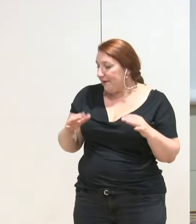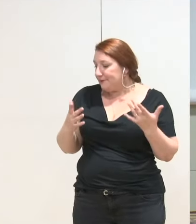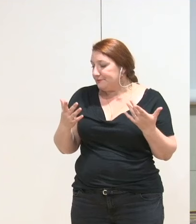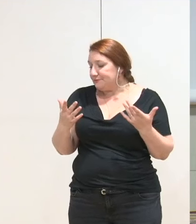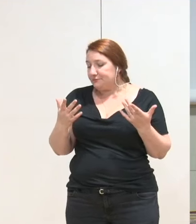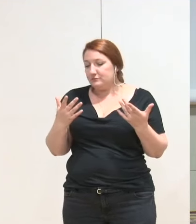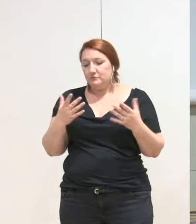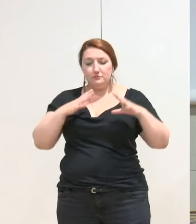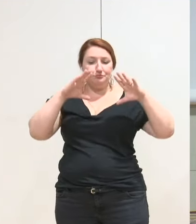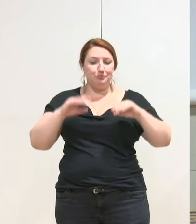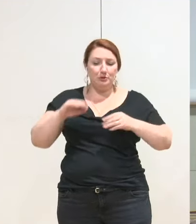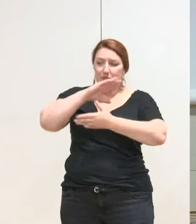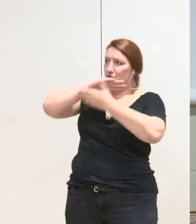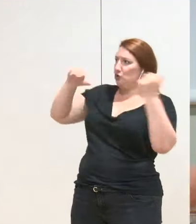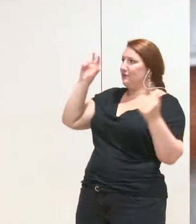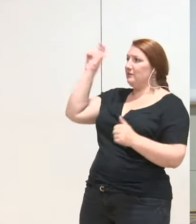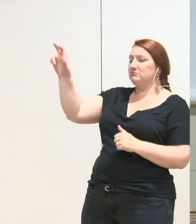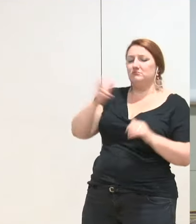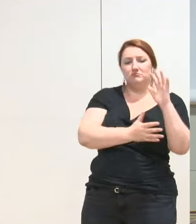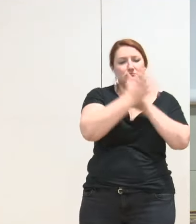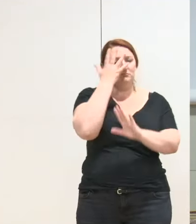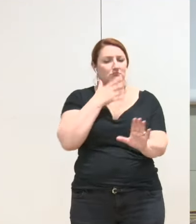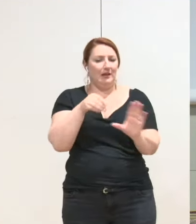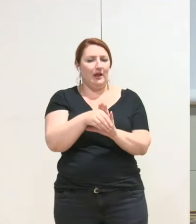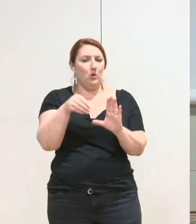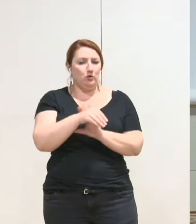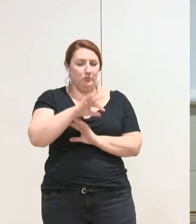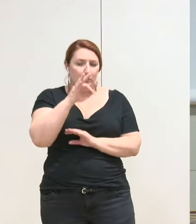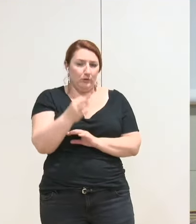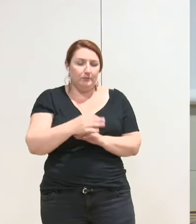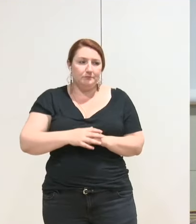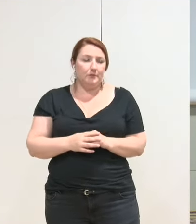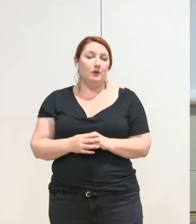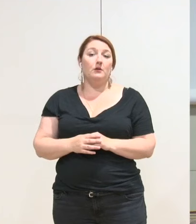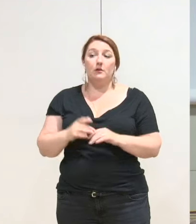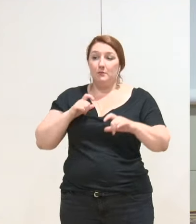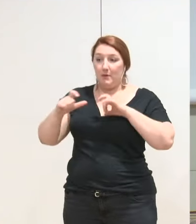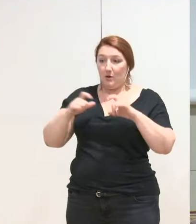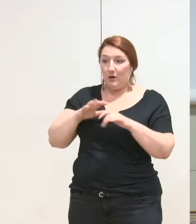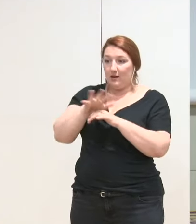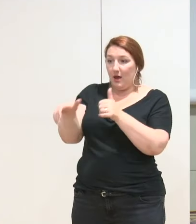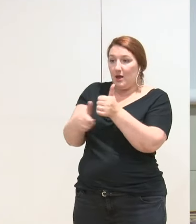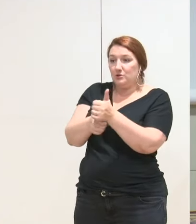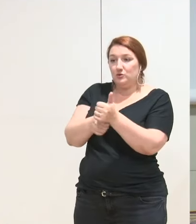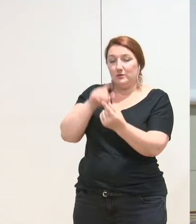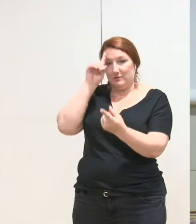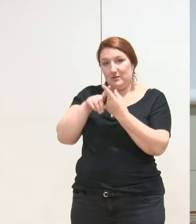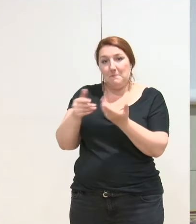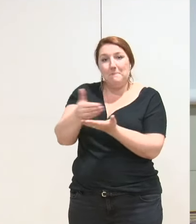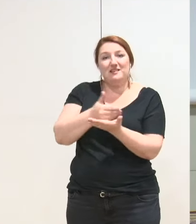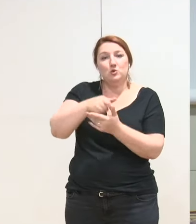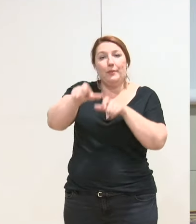transferts de postes vous dites que nous allons faire des économies euh mon ma collègue adjointe au personnel répondra